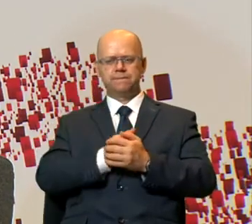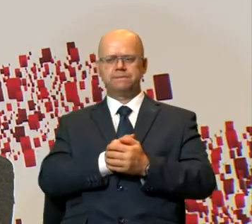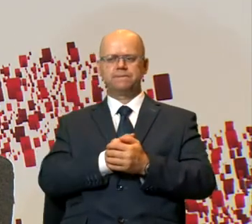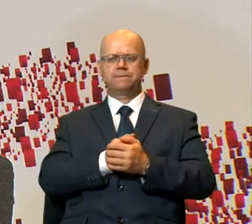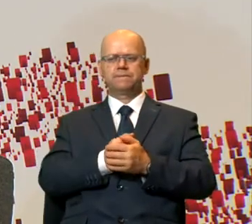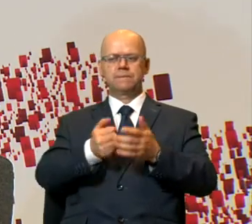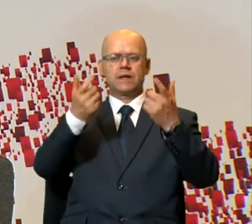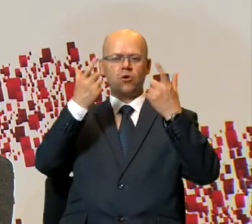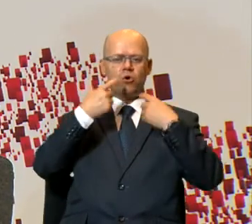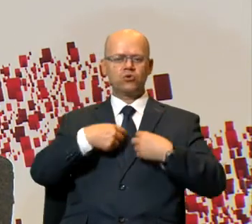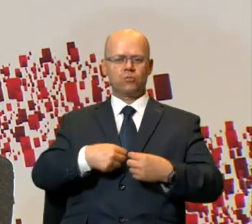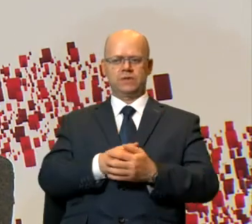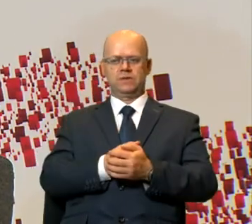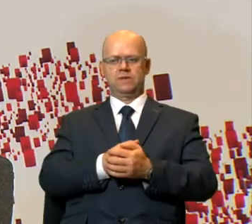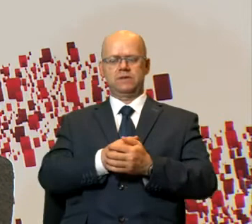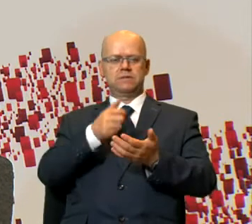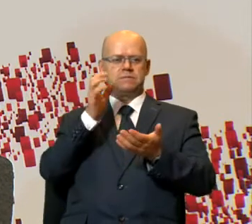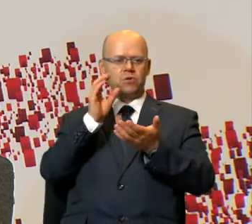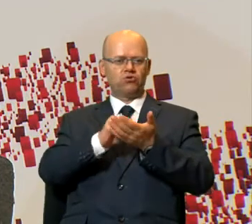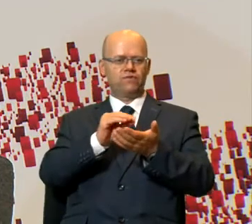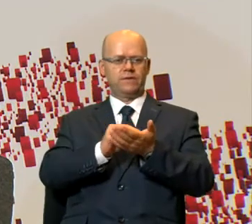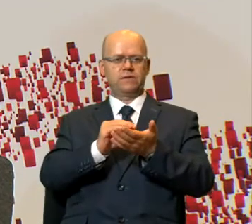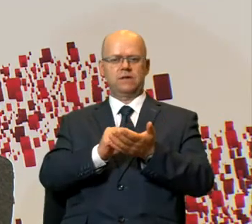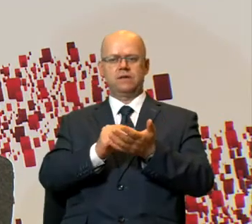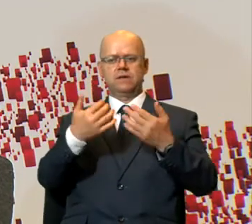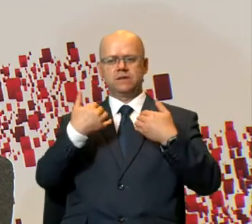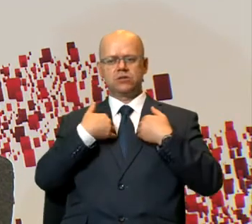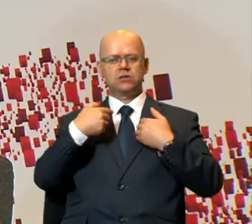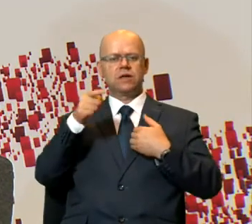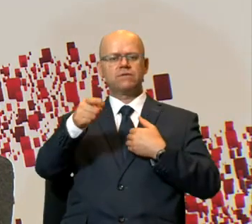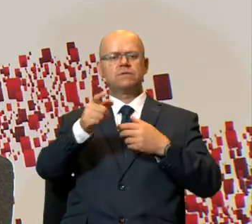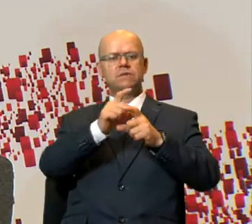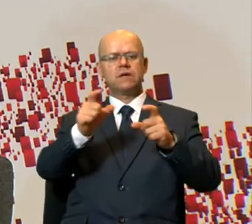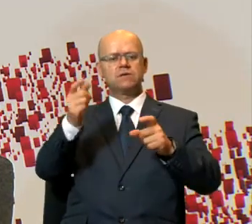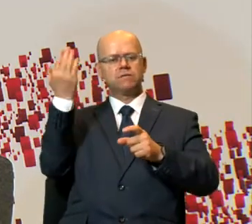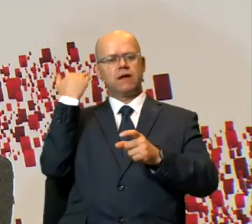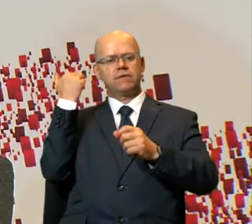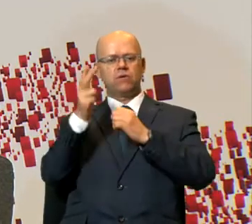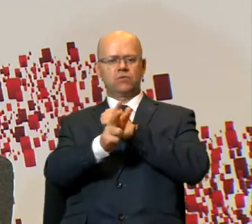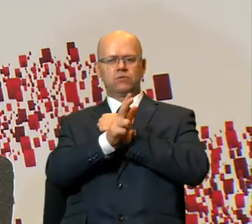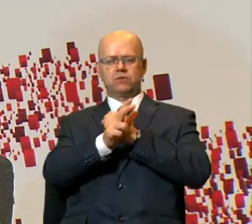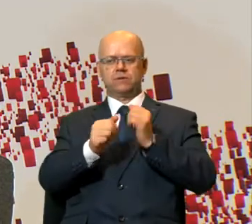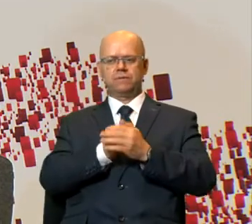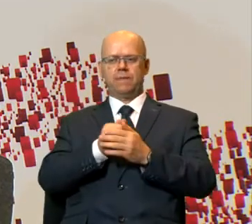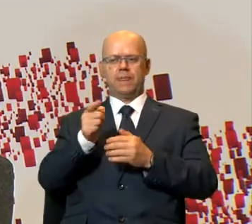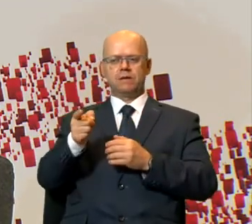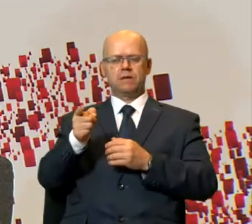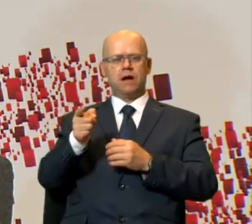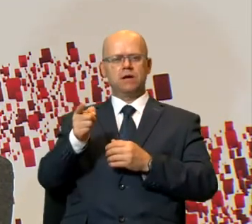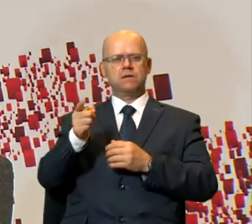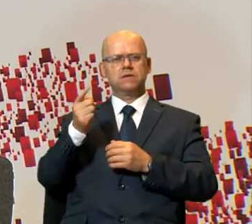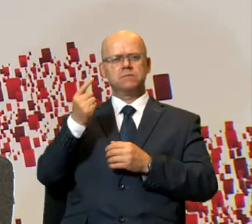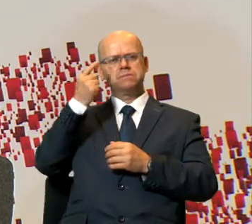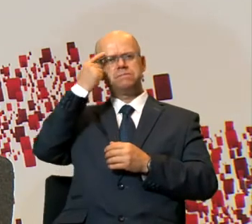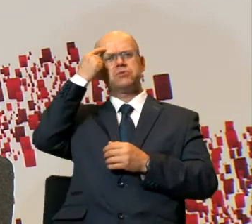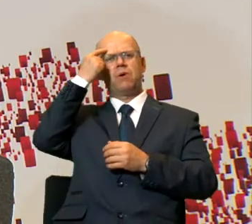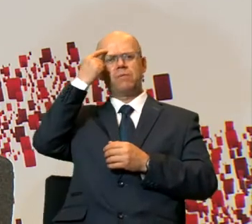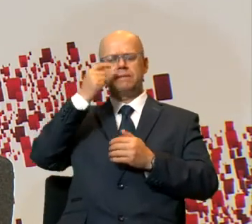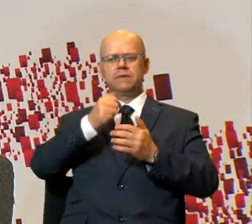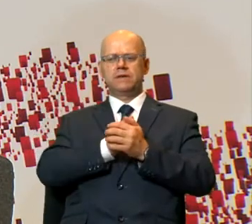tak osobiście, tak z praktyk bycia, życia wtedy, w tej codzienności. Ja też trochę je wtedy tak pamiętam